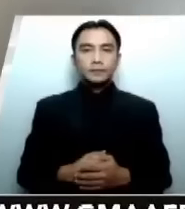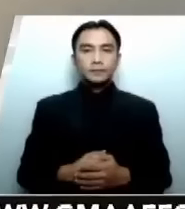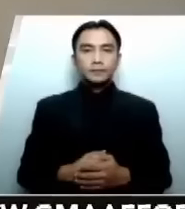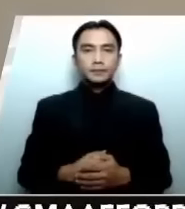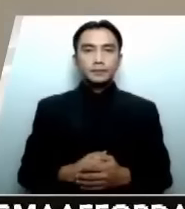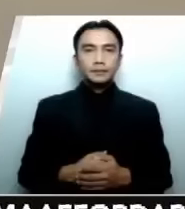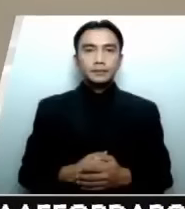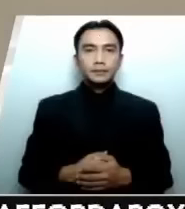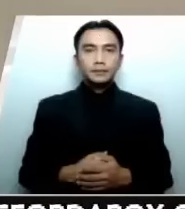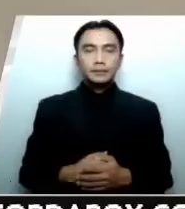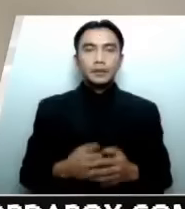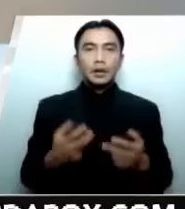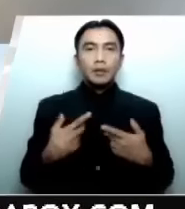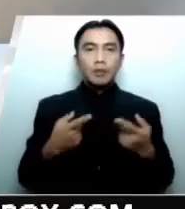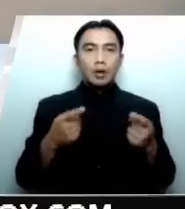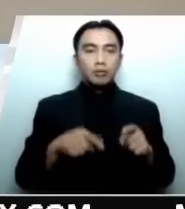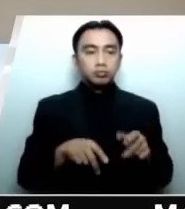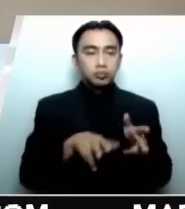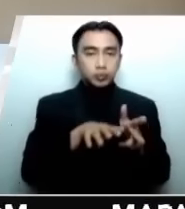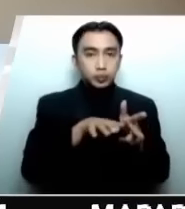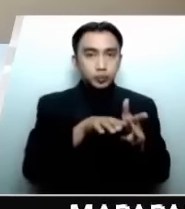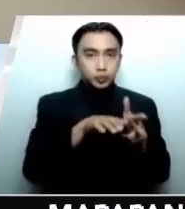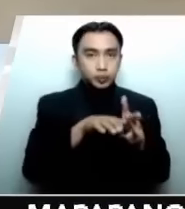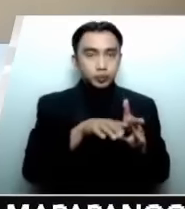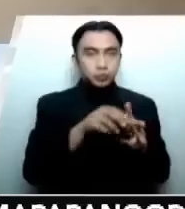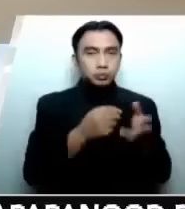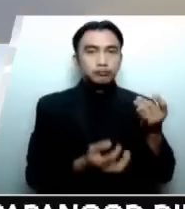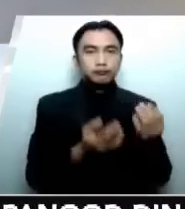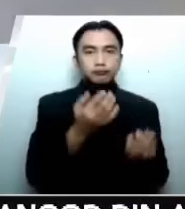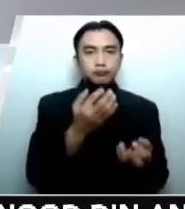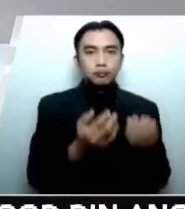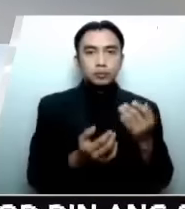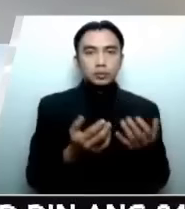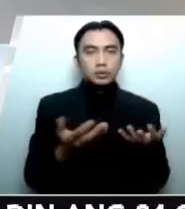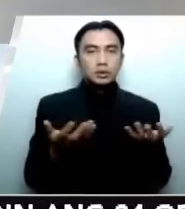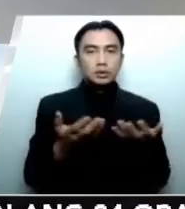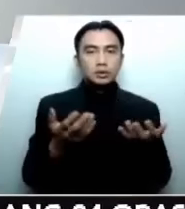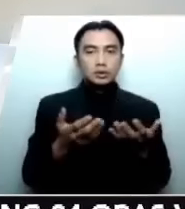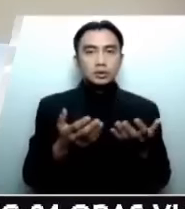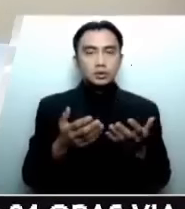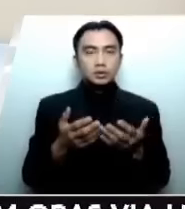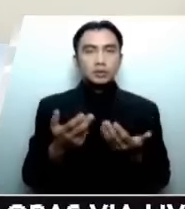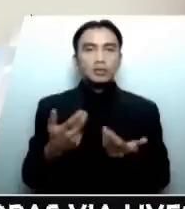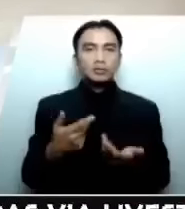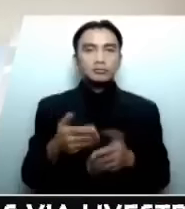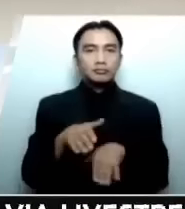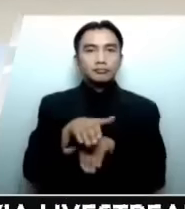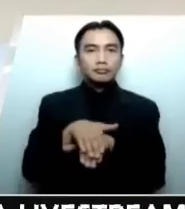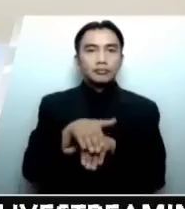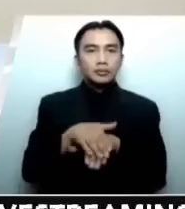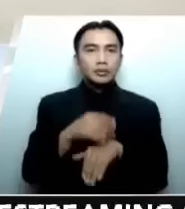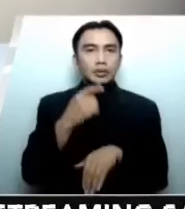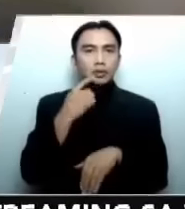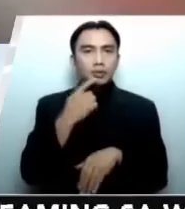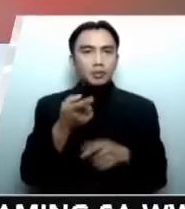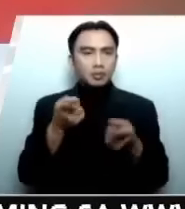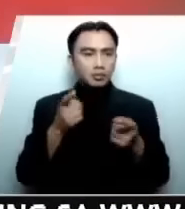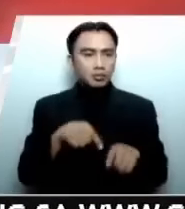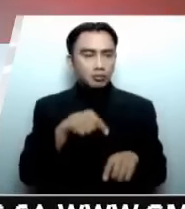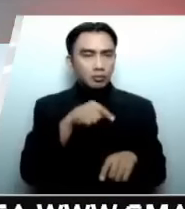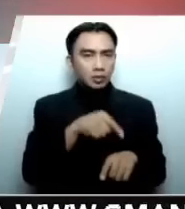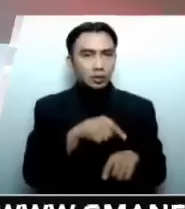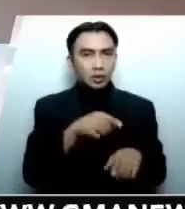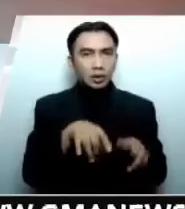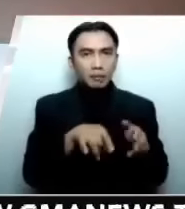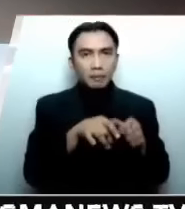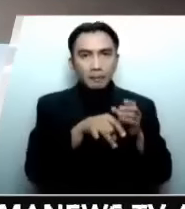Nilamon ng apoy ang tricycle na yan sa San Jose Occidental, Mindoro. Ayon sa BFP, nagkaroon ng tagas ang tangke ng tricycle